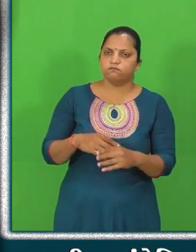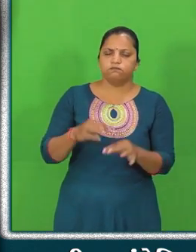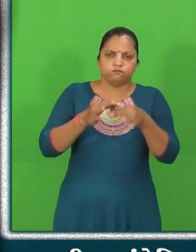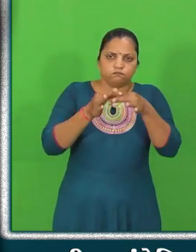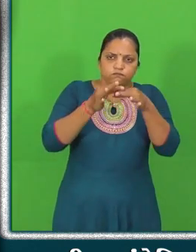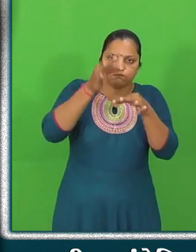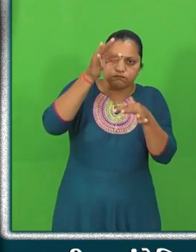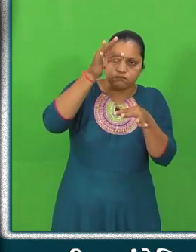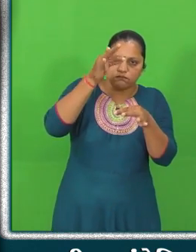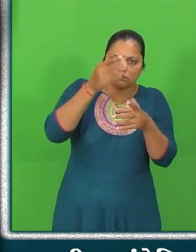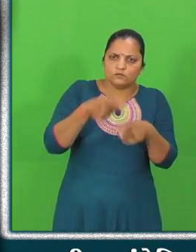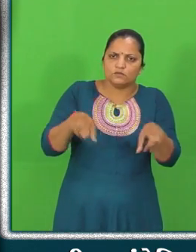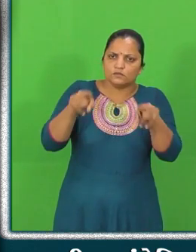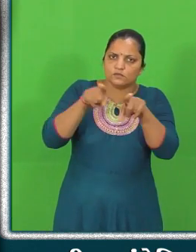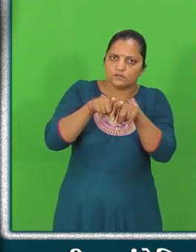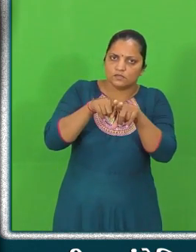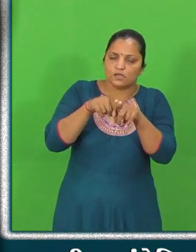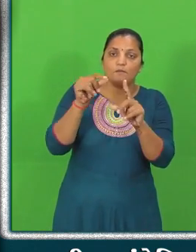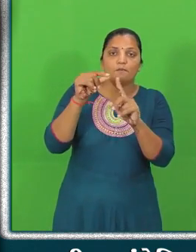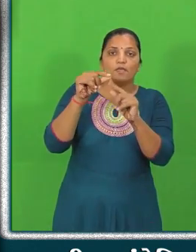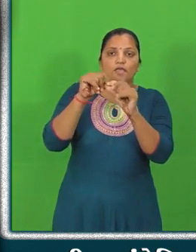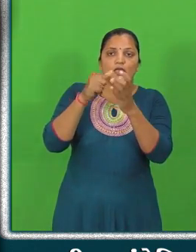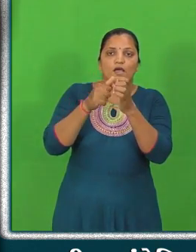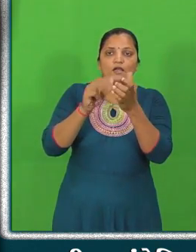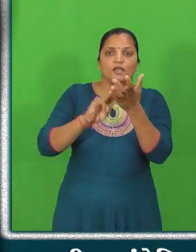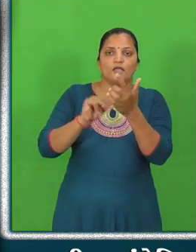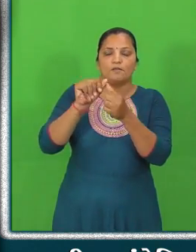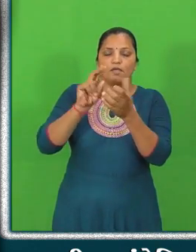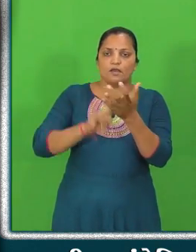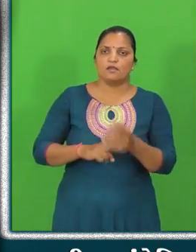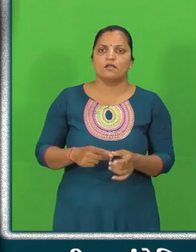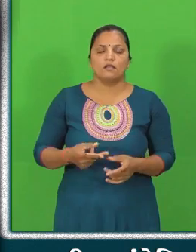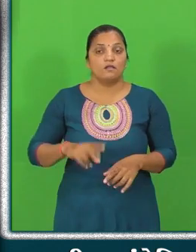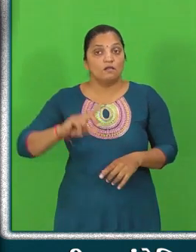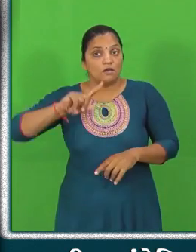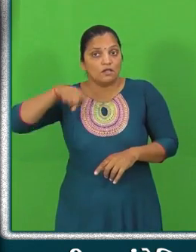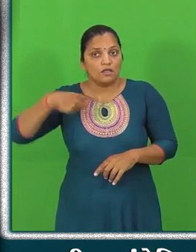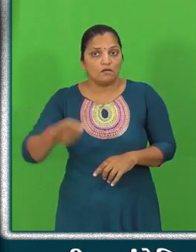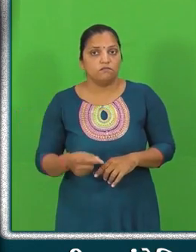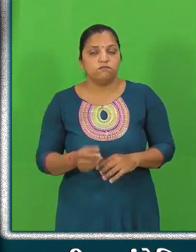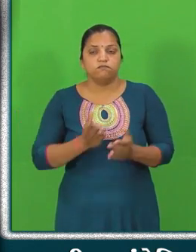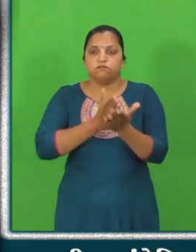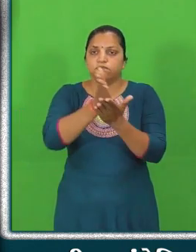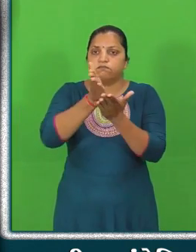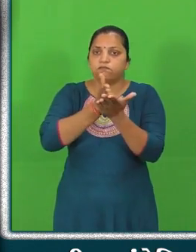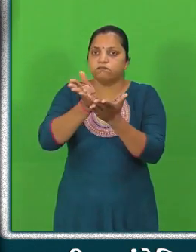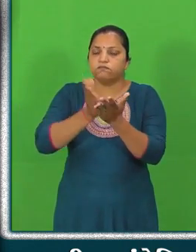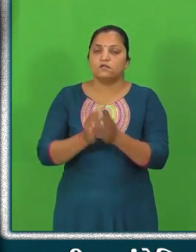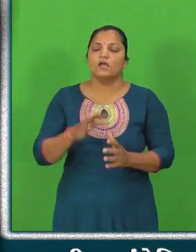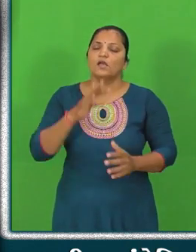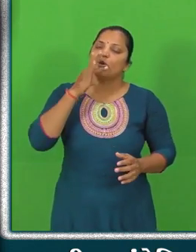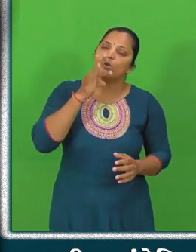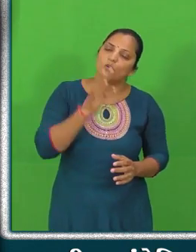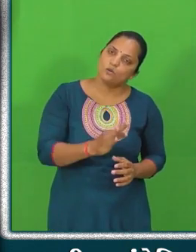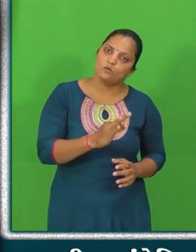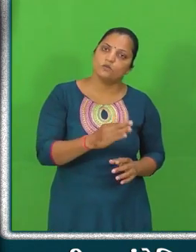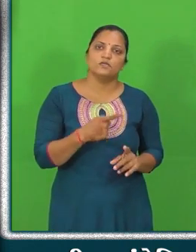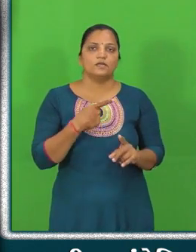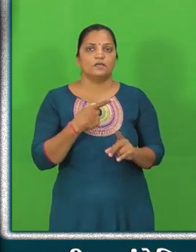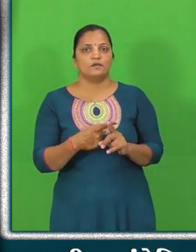કદ જોઈએ તો વસ્તુ જેટલું જ, પરિમાણ જેને આપણે કહીએ। આ ઉપરાંત પ્રતિબિંબના પ્રકાર વિશે વાત કરીએ તો એ વાસ્તવિક